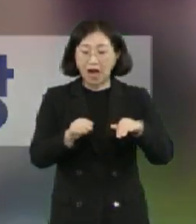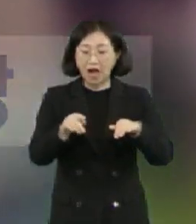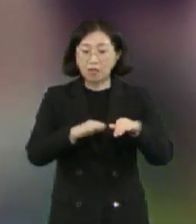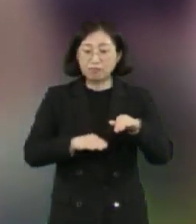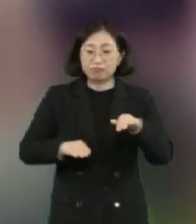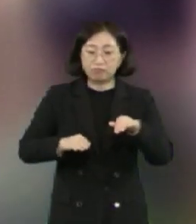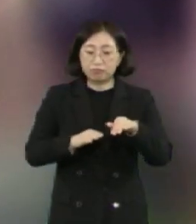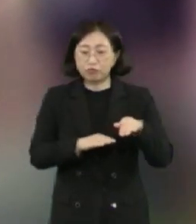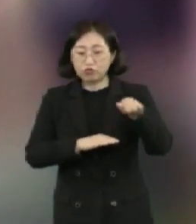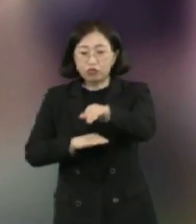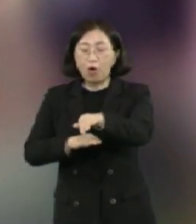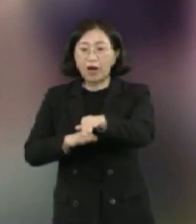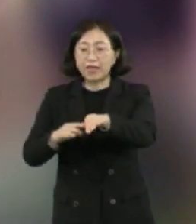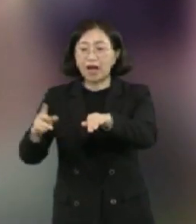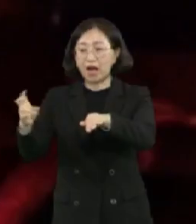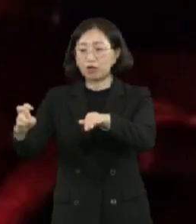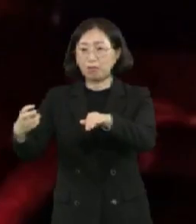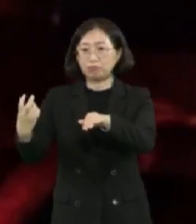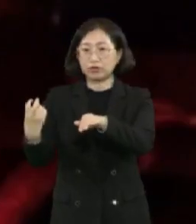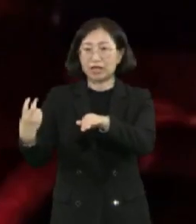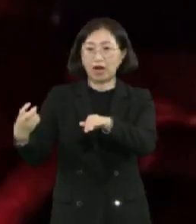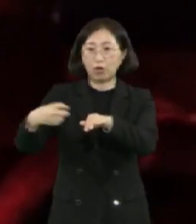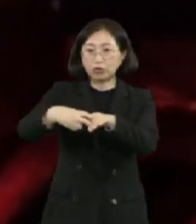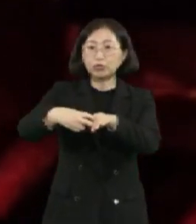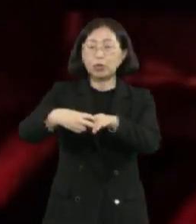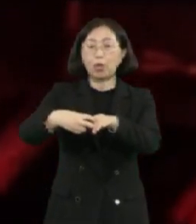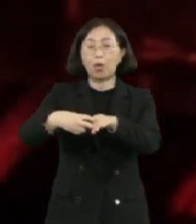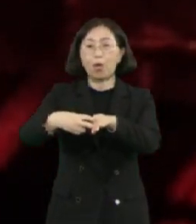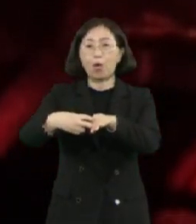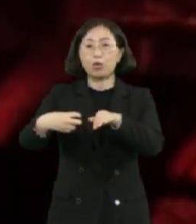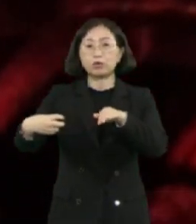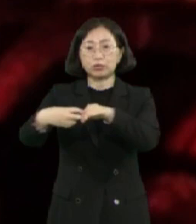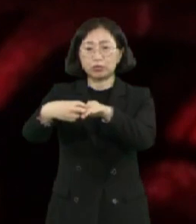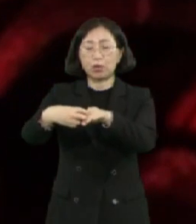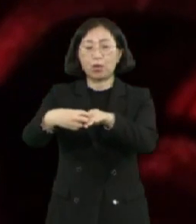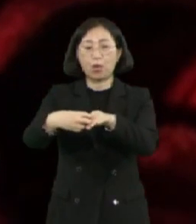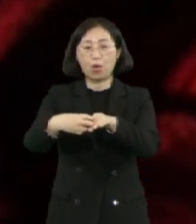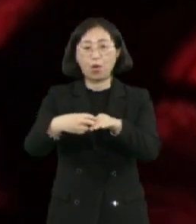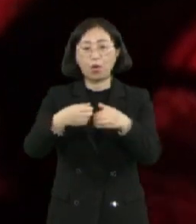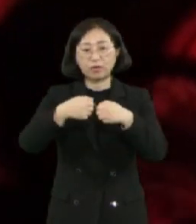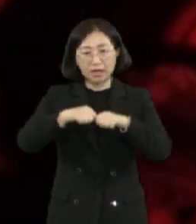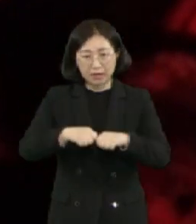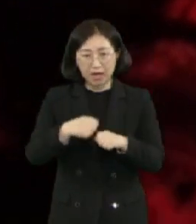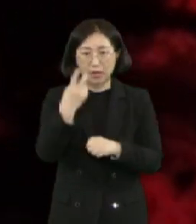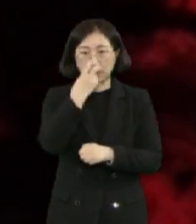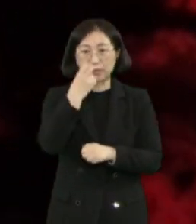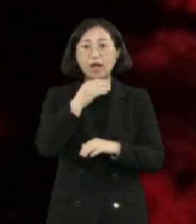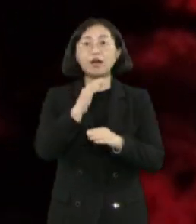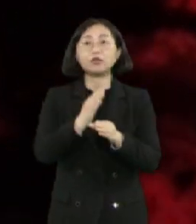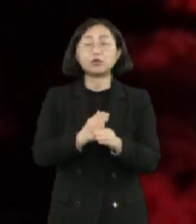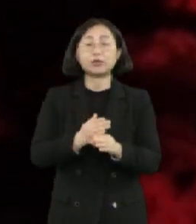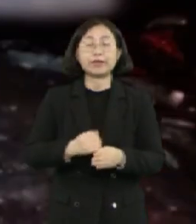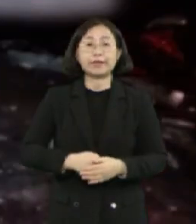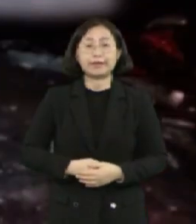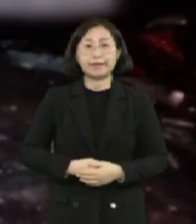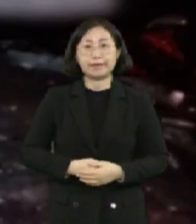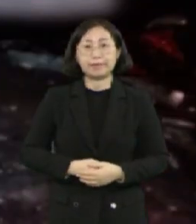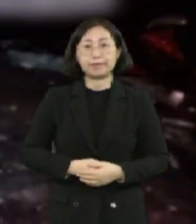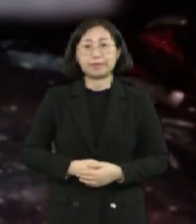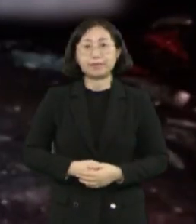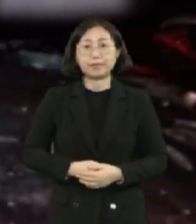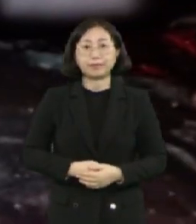가던 차량을 추월 하다 마주오던 범프 차량과 충돌한 것으로 보고 정확한 사고 경위를 조사하고 있습니다